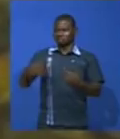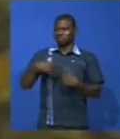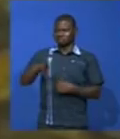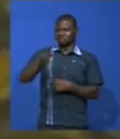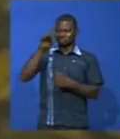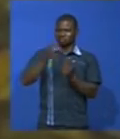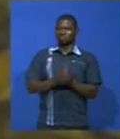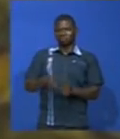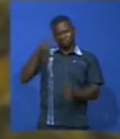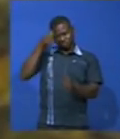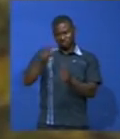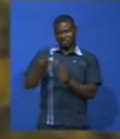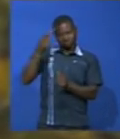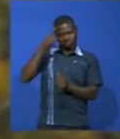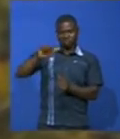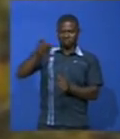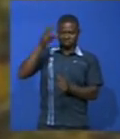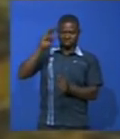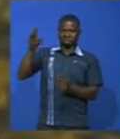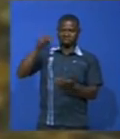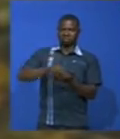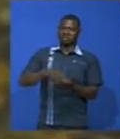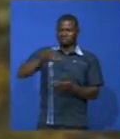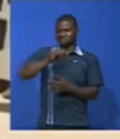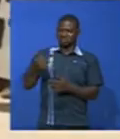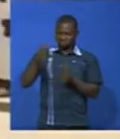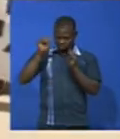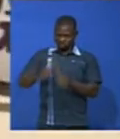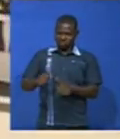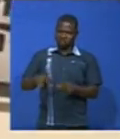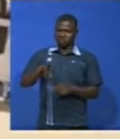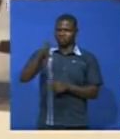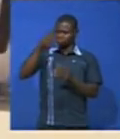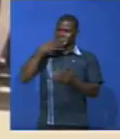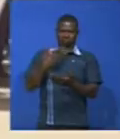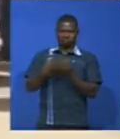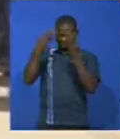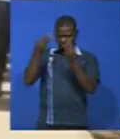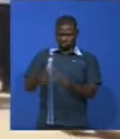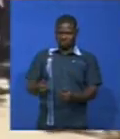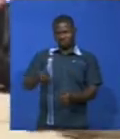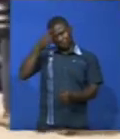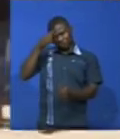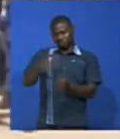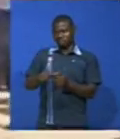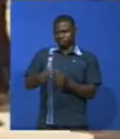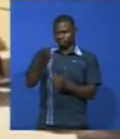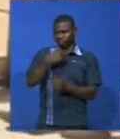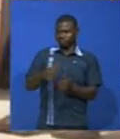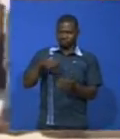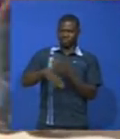eux, les autres pouvant être régularisés. Un accord finalement annulé, sous la pression de la droite dure